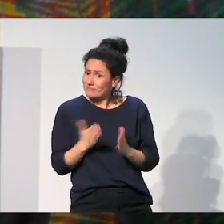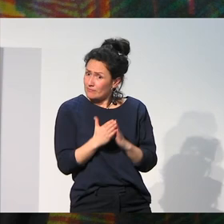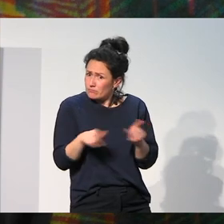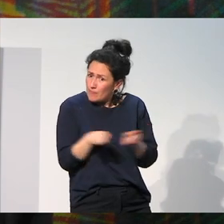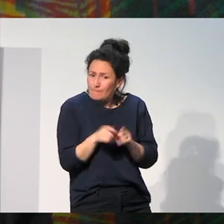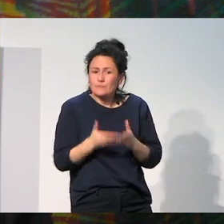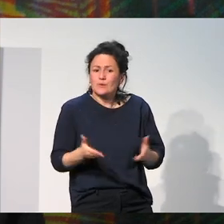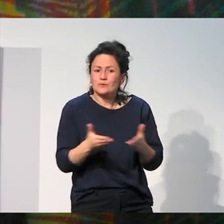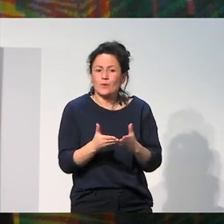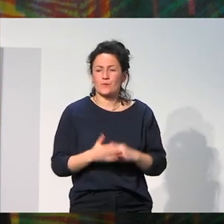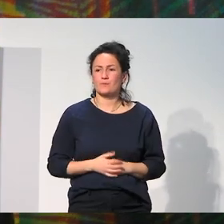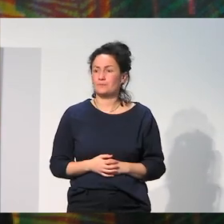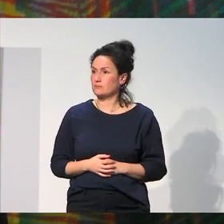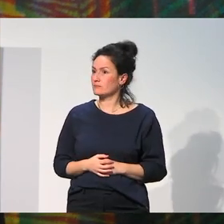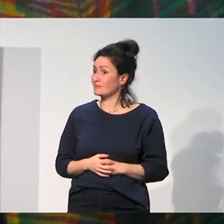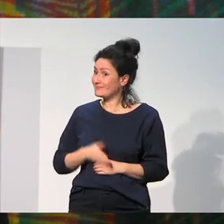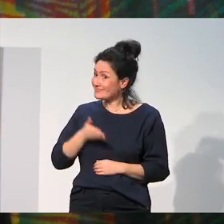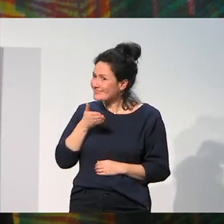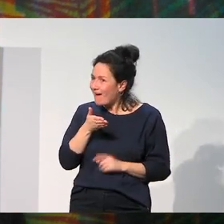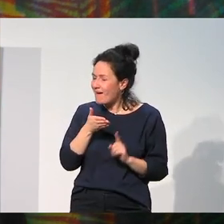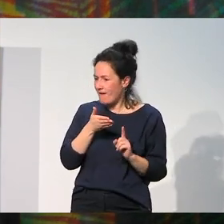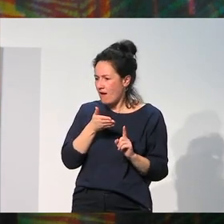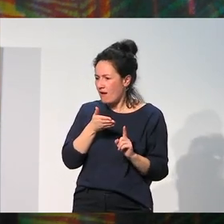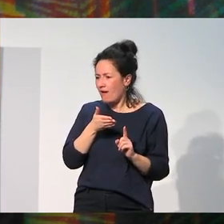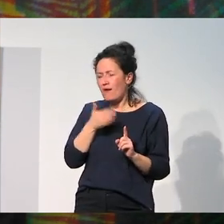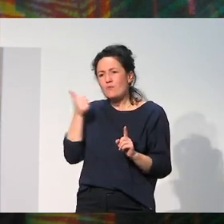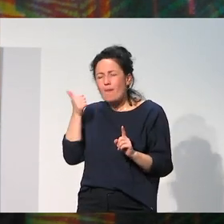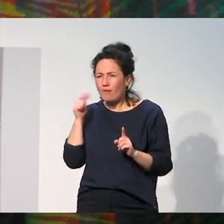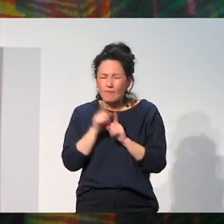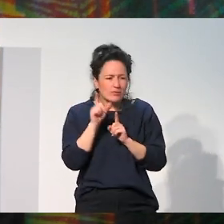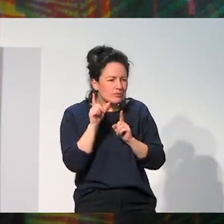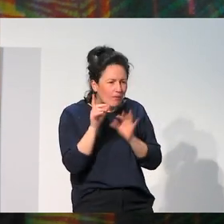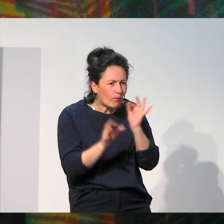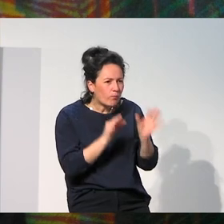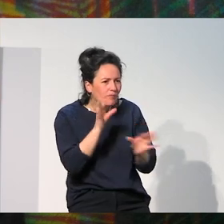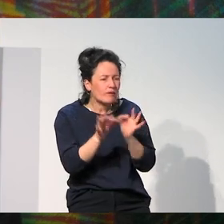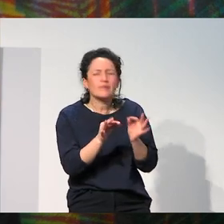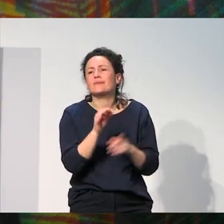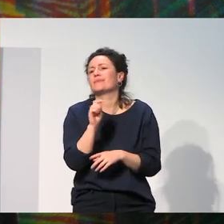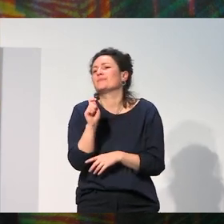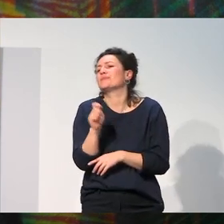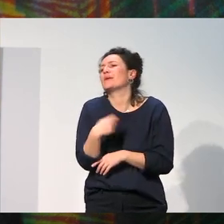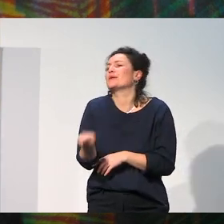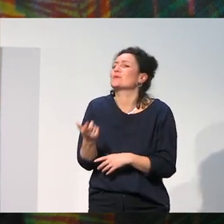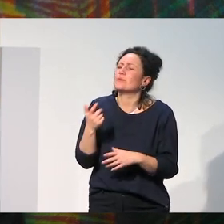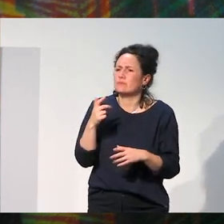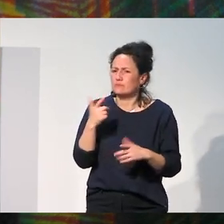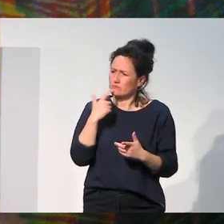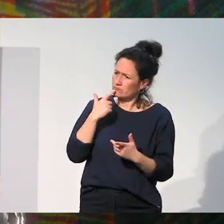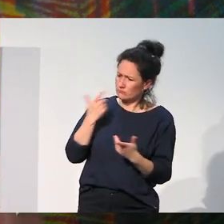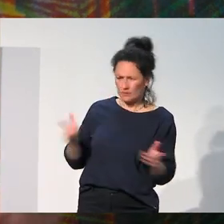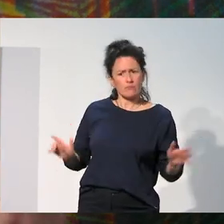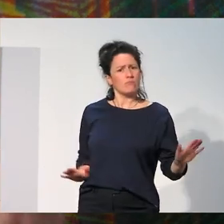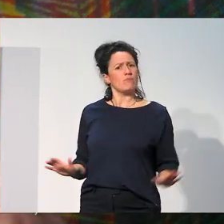passe. Et c'est comme ça qu'il découvre... Ben évidemment, ce n'est pas tout à fait naturel d'avoir un grand pingouin dans un